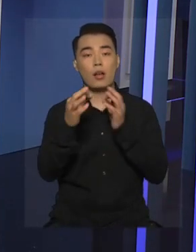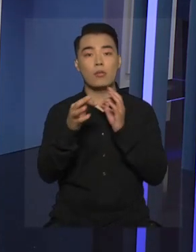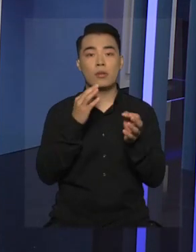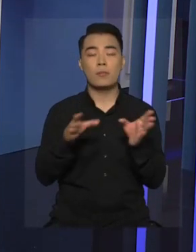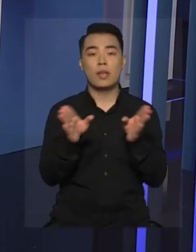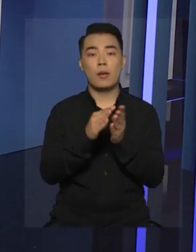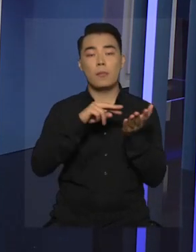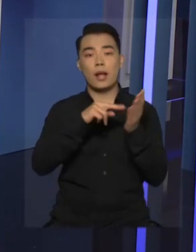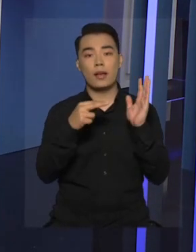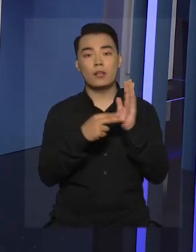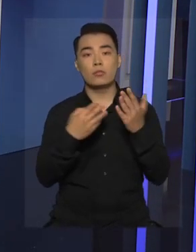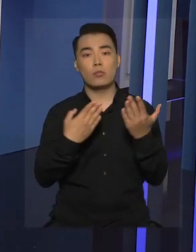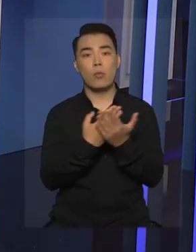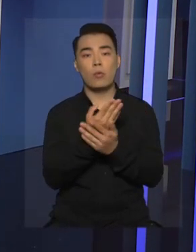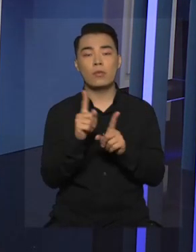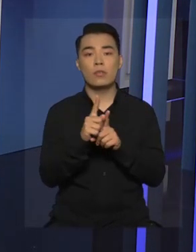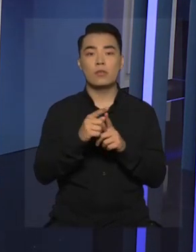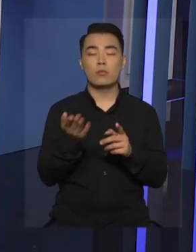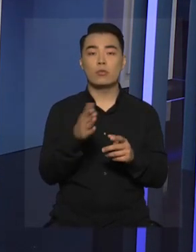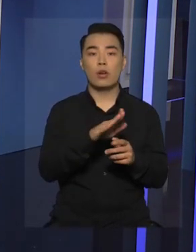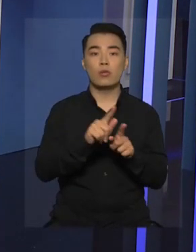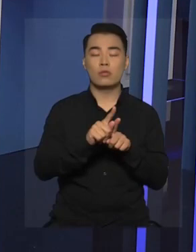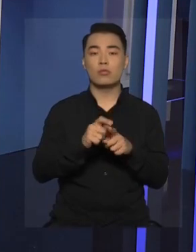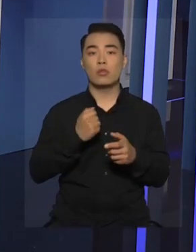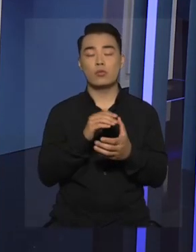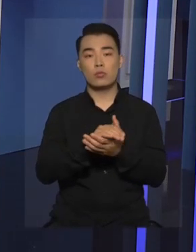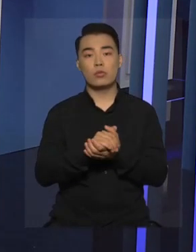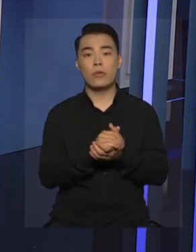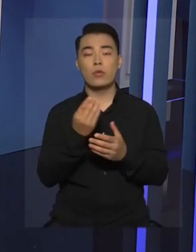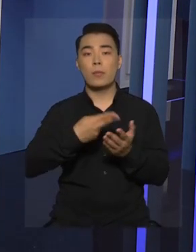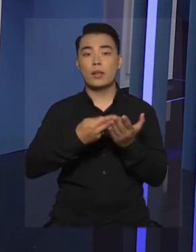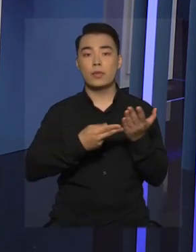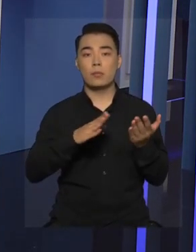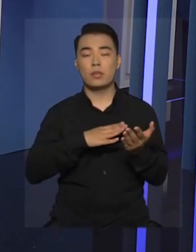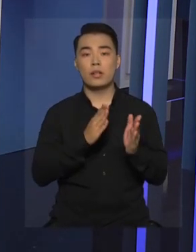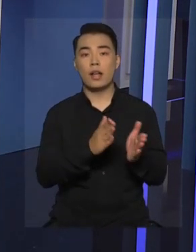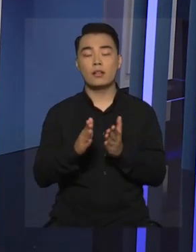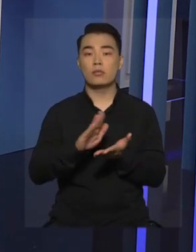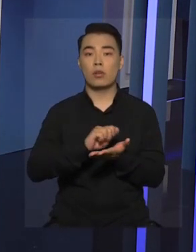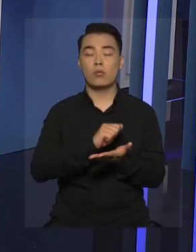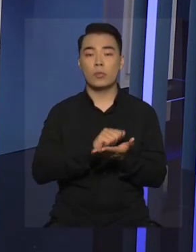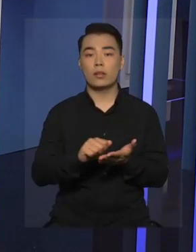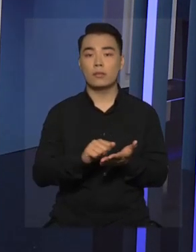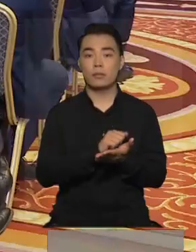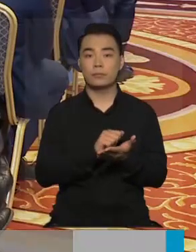совместные проекты и новые приоритеты двустороннего сотрудничества, а также подписали ряд документов.